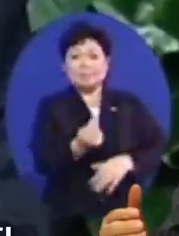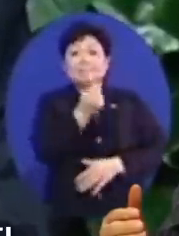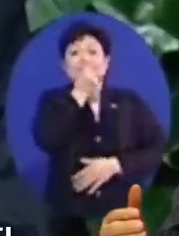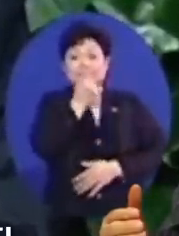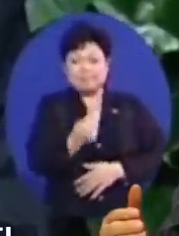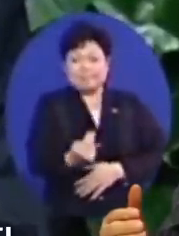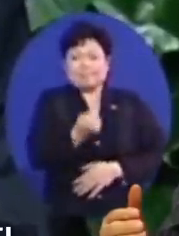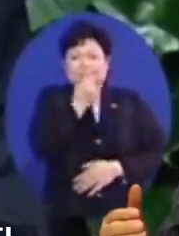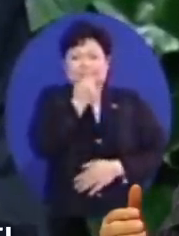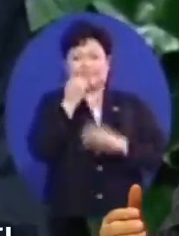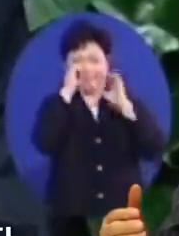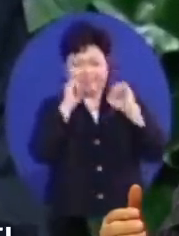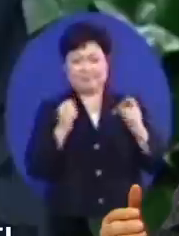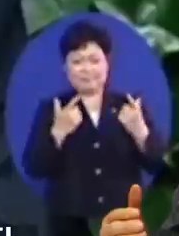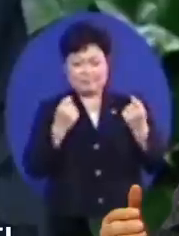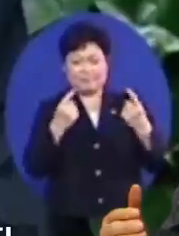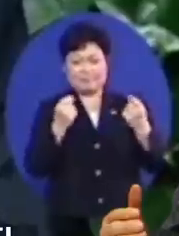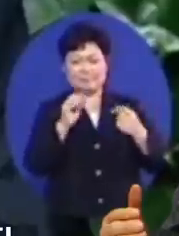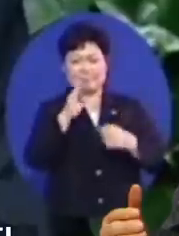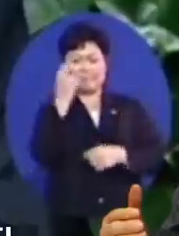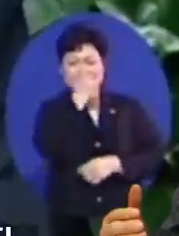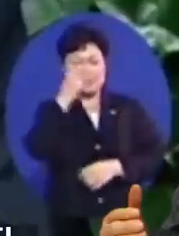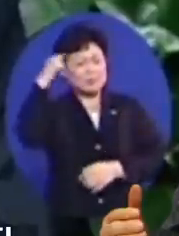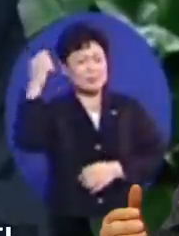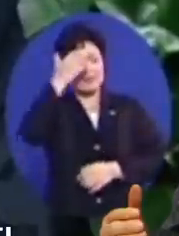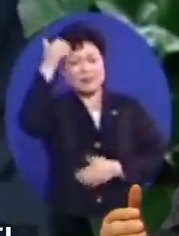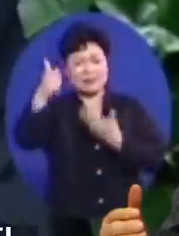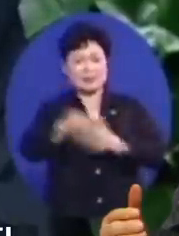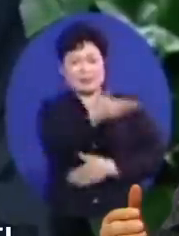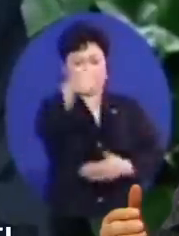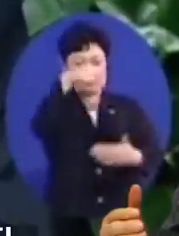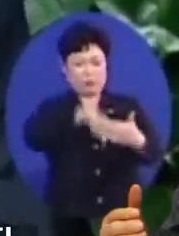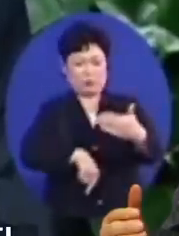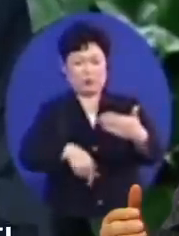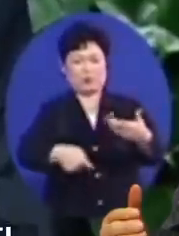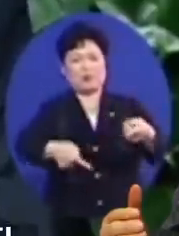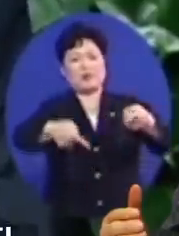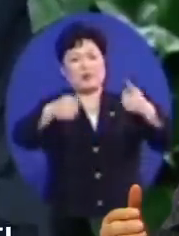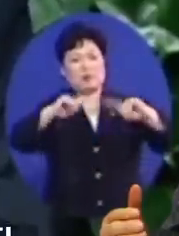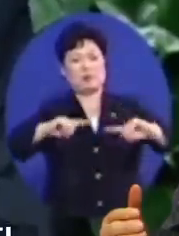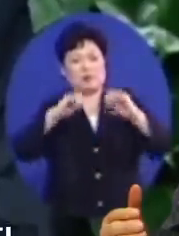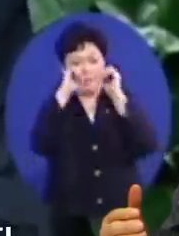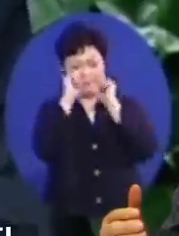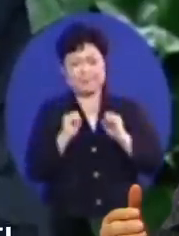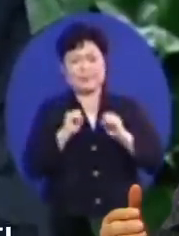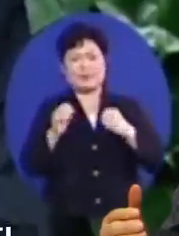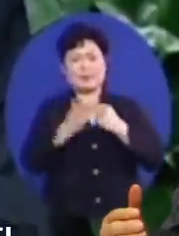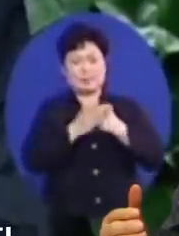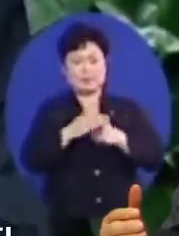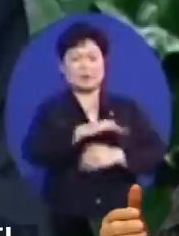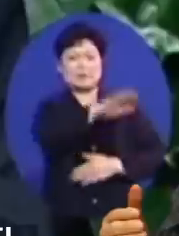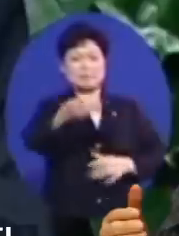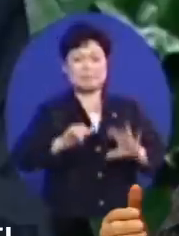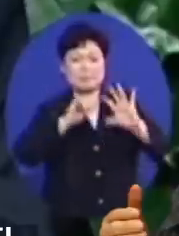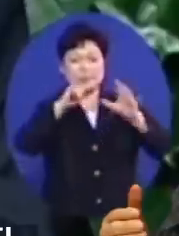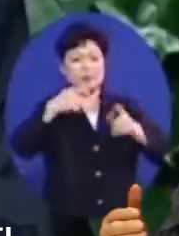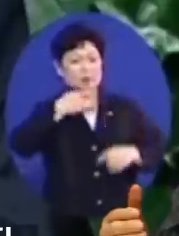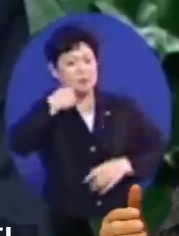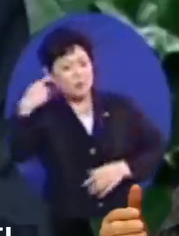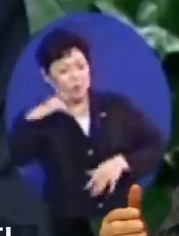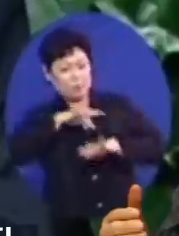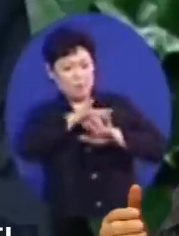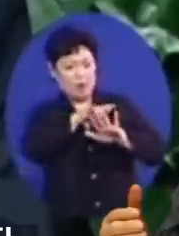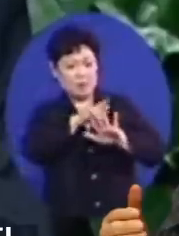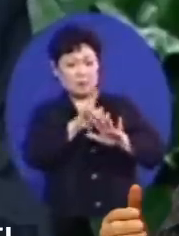계시는 것처럼 보혜사 성령이 여러분 속에 들어와 계신 것입니다. 그러므로 우리는 세상의 유혹과 마귀를 이기기